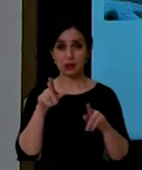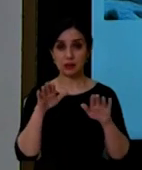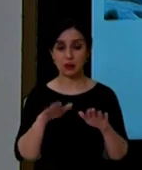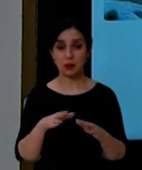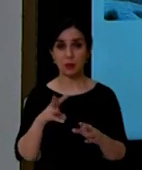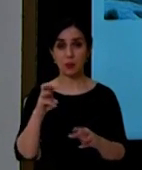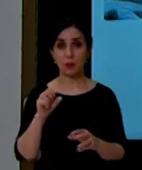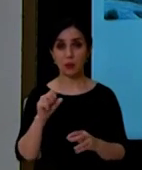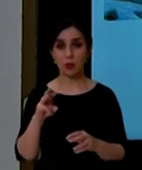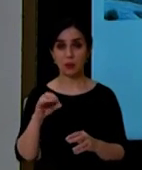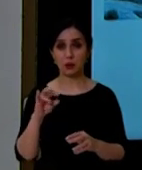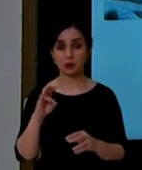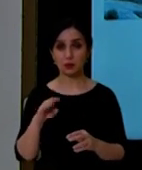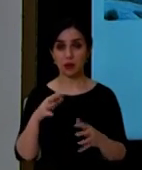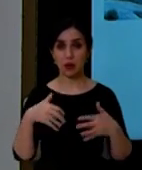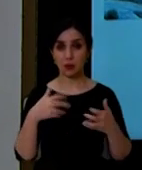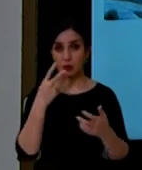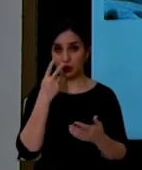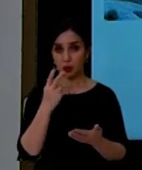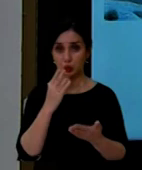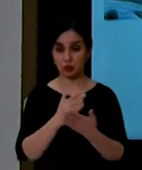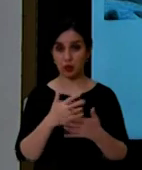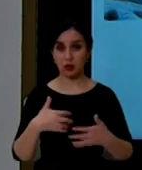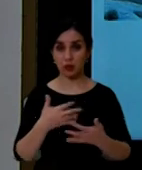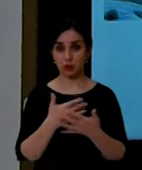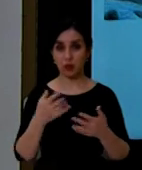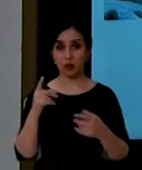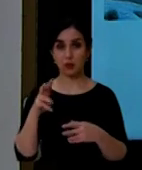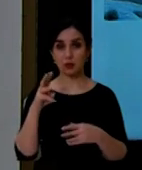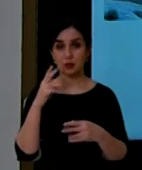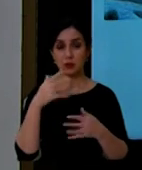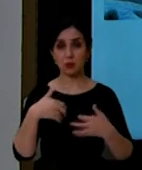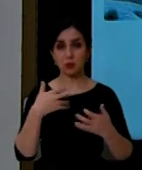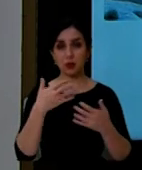qəlin yunglə karkidonlər, qəlin yunglə karkidonlər,